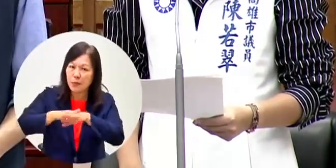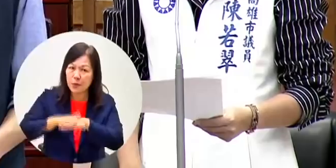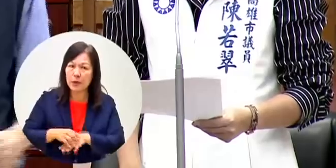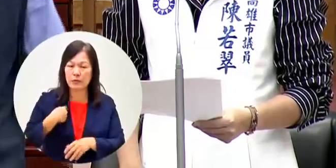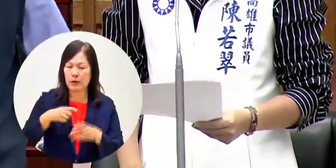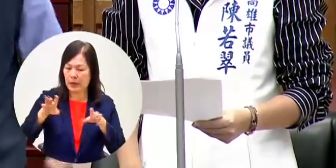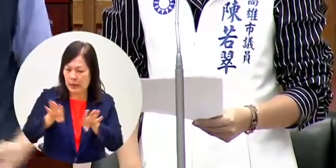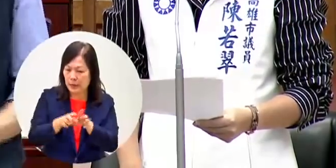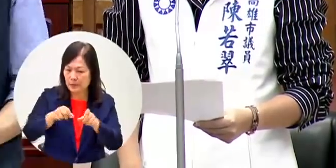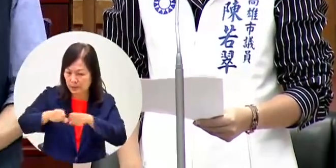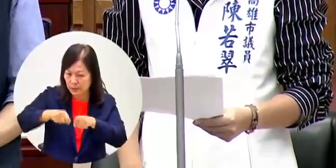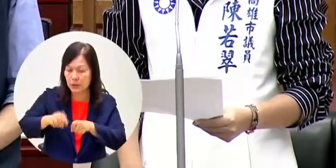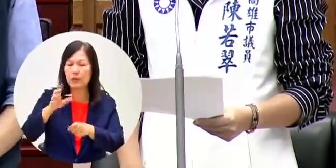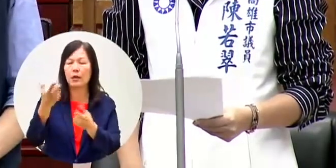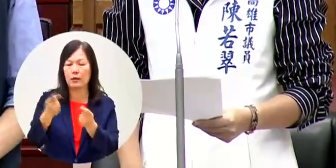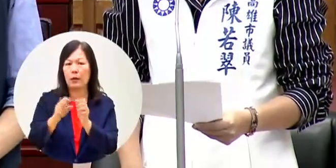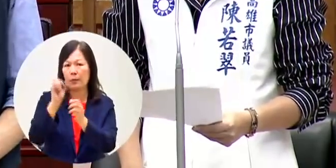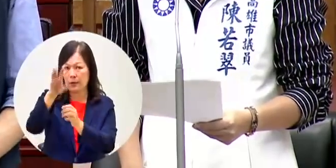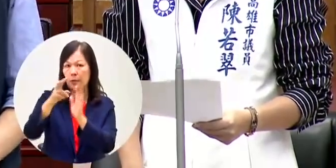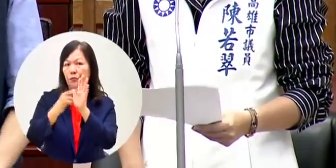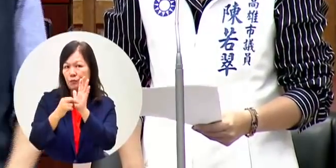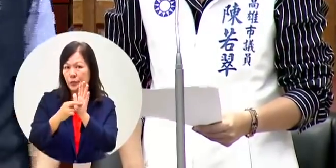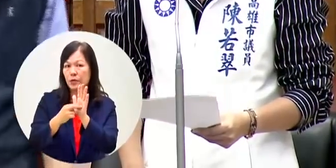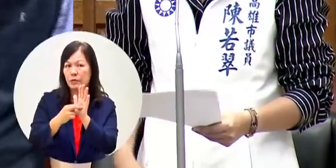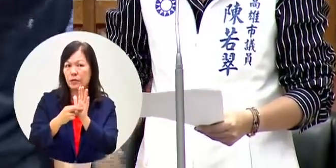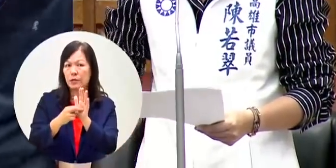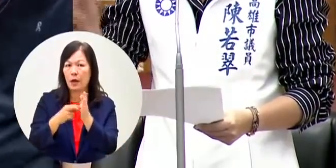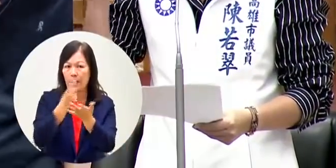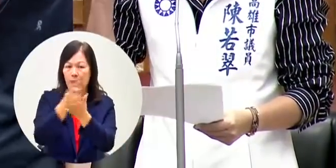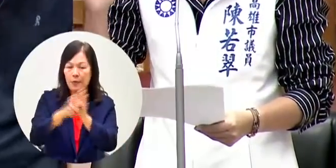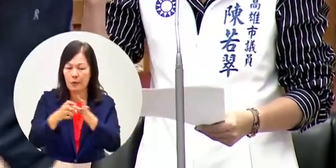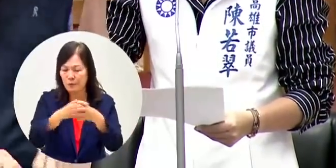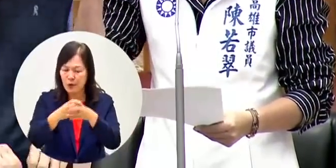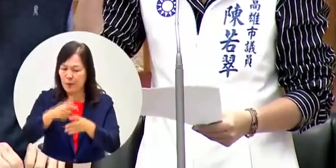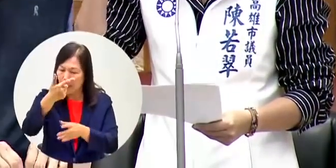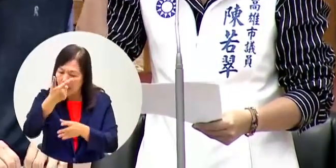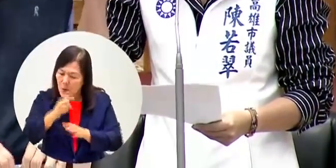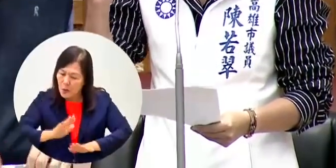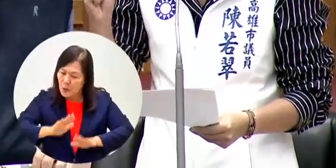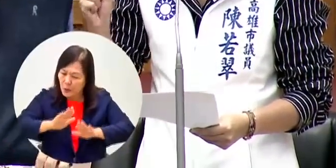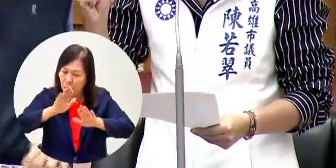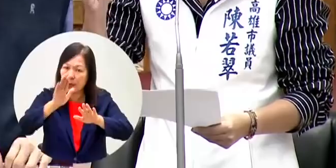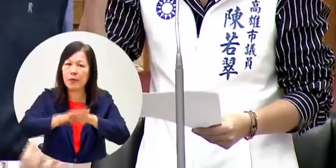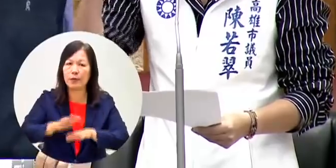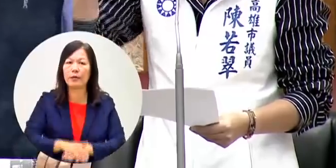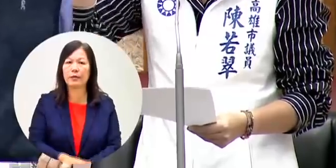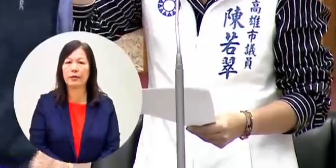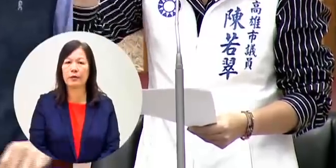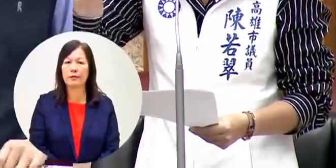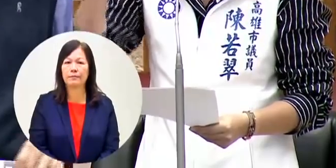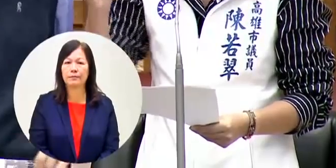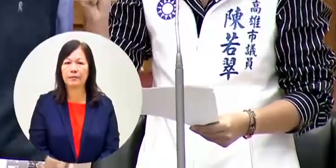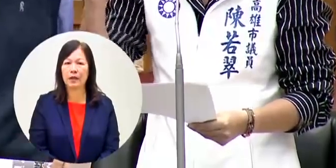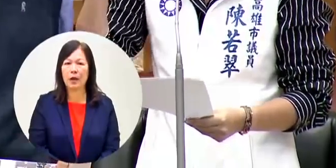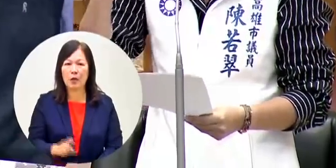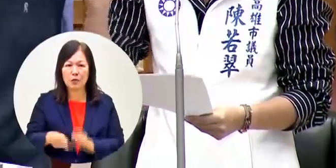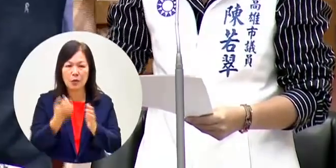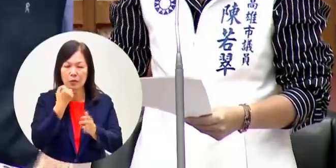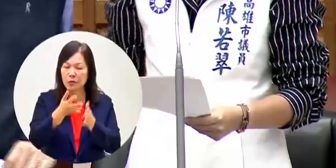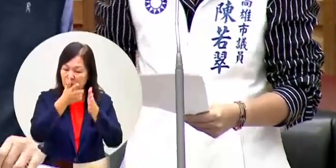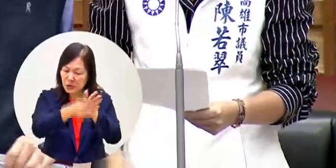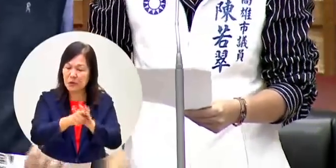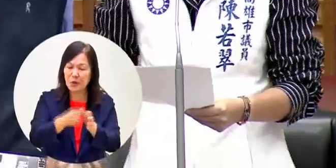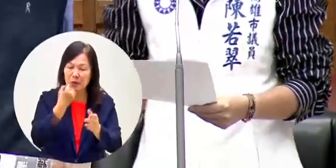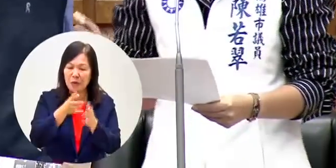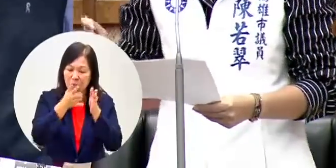下，我相信我们这个团队未来会越来越好。 是，所以市长您是唯才是用嘛，哈，哪一个是哈？我相